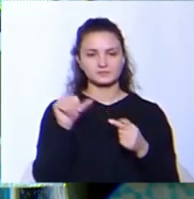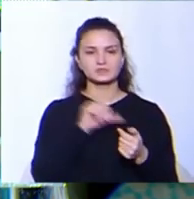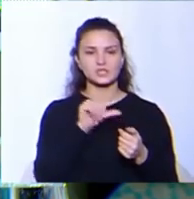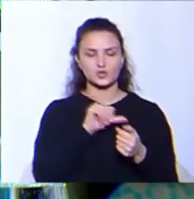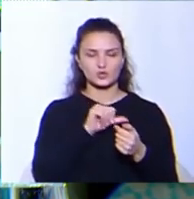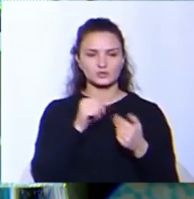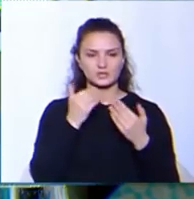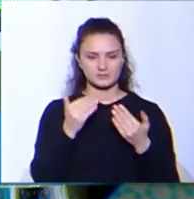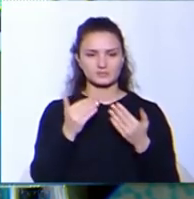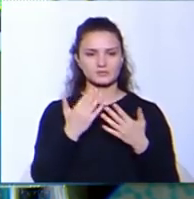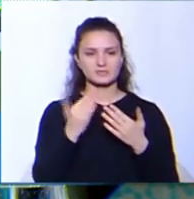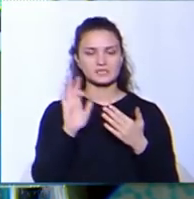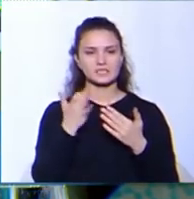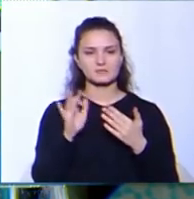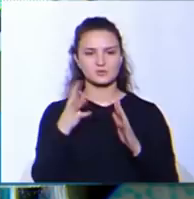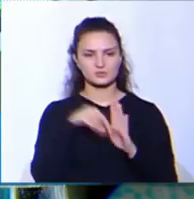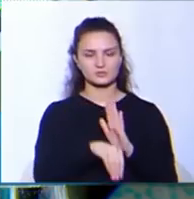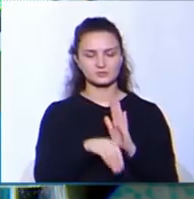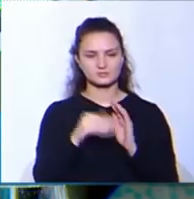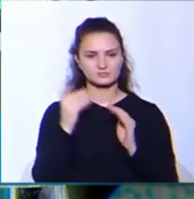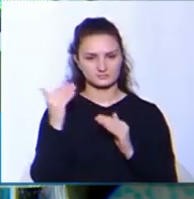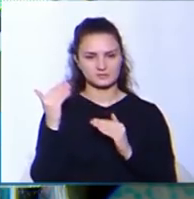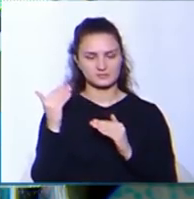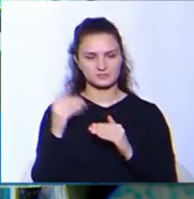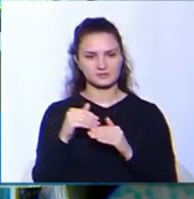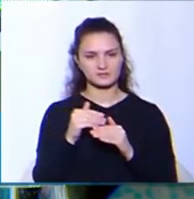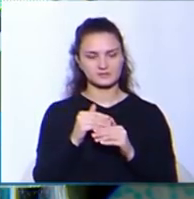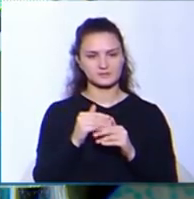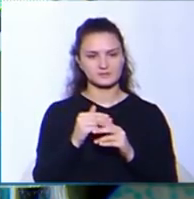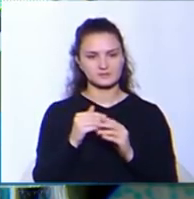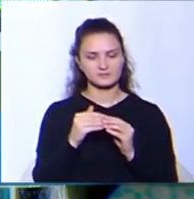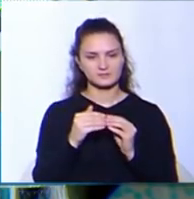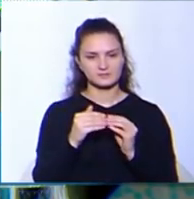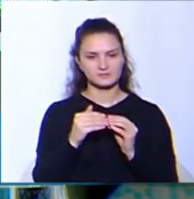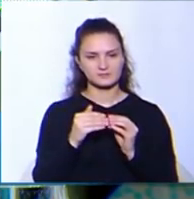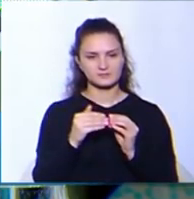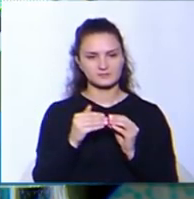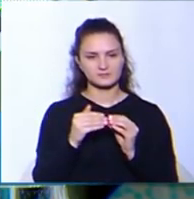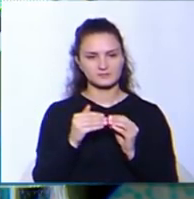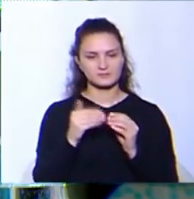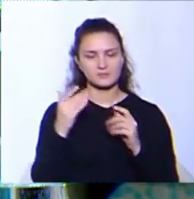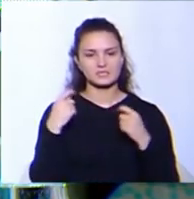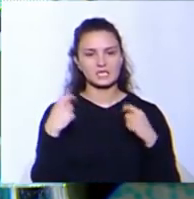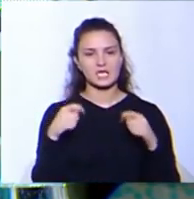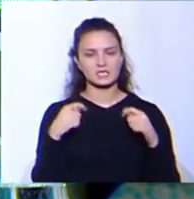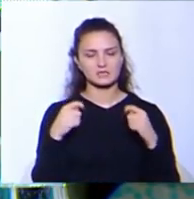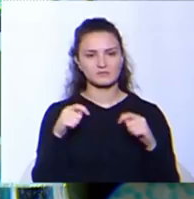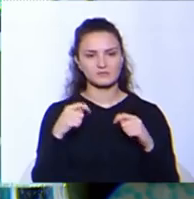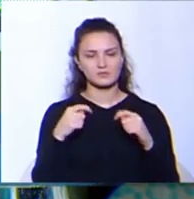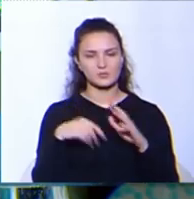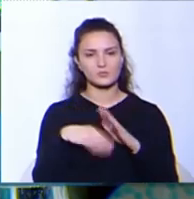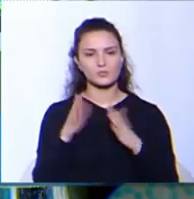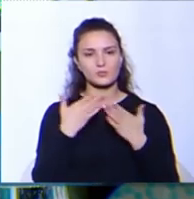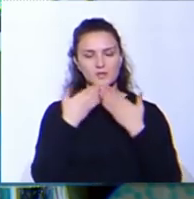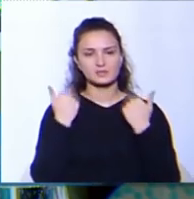ნარკოკარტელების, ასე ვთქვათ, და მათი ქიმიური ლაბორატორიების მიერ, ვინაიდან მათი გაყიდვა გაცილებით